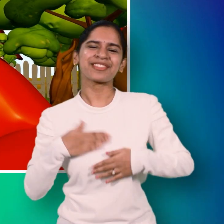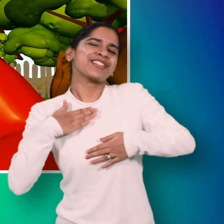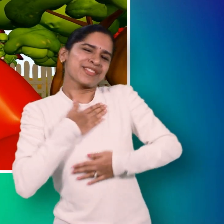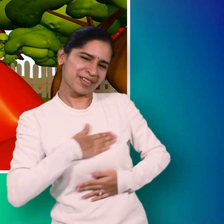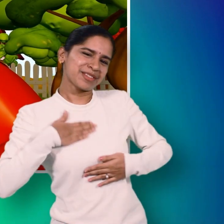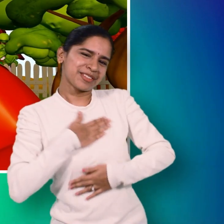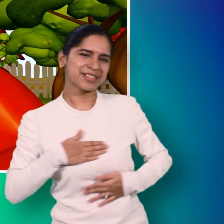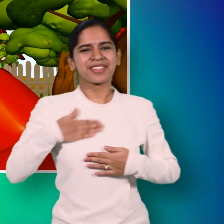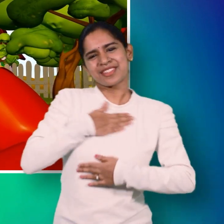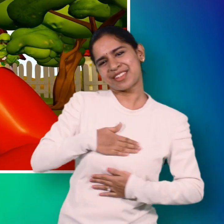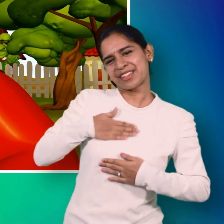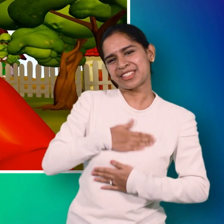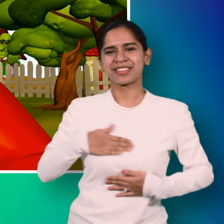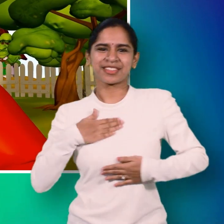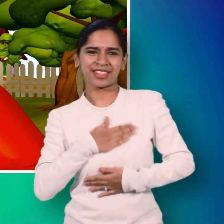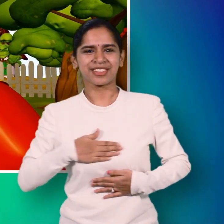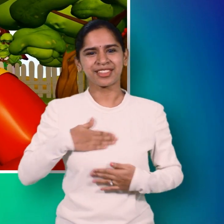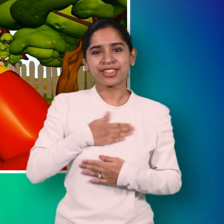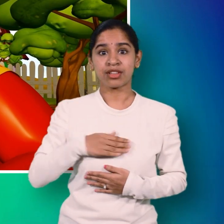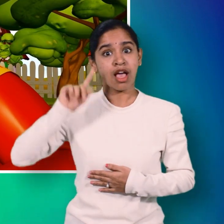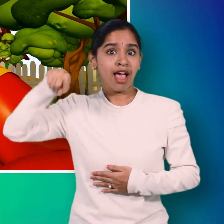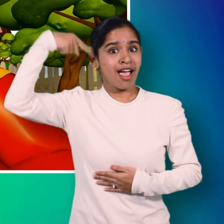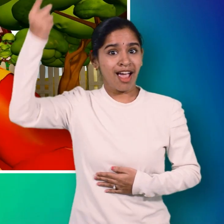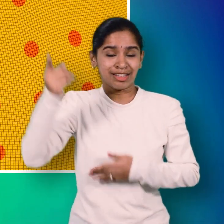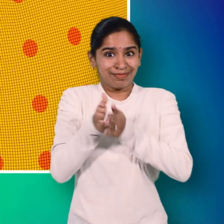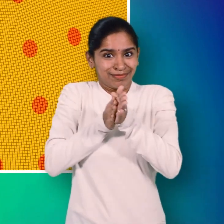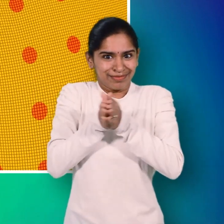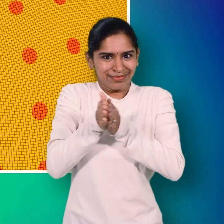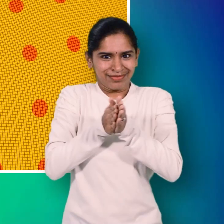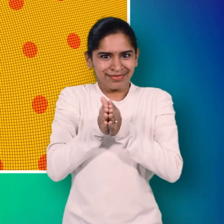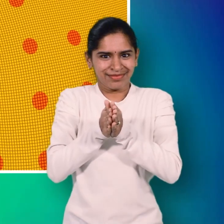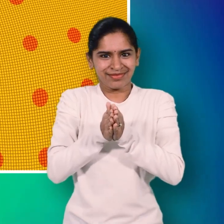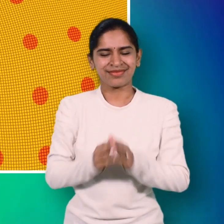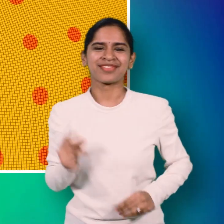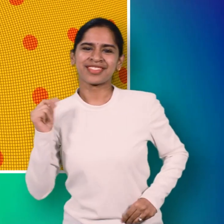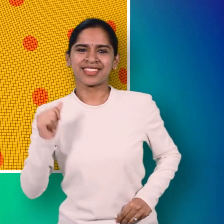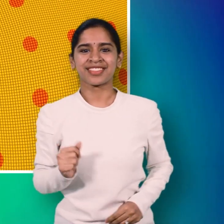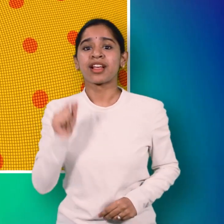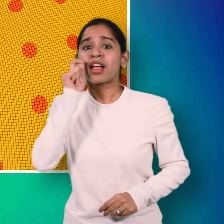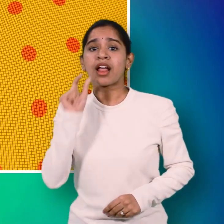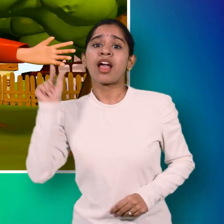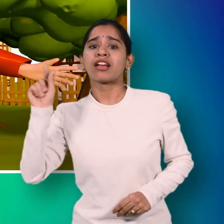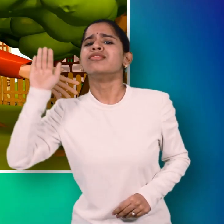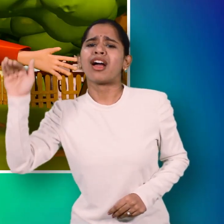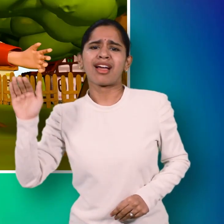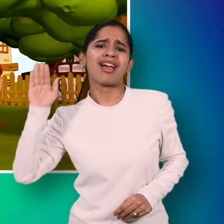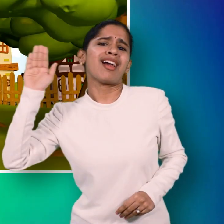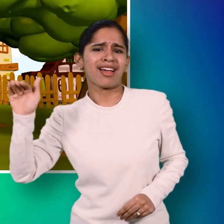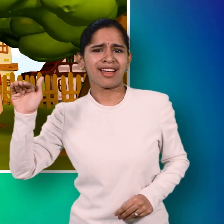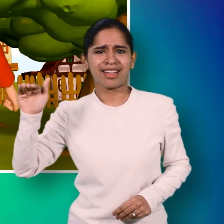मजा आएगा, मजा आएगा, खूब मजा आएगा। लाला जी ओ लाला